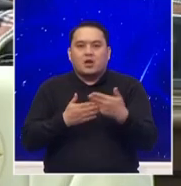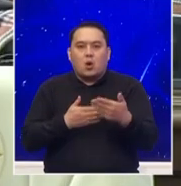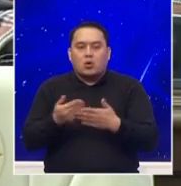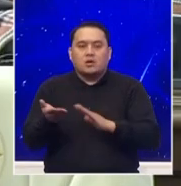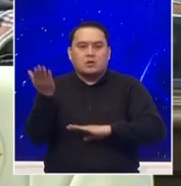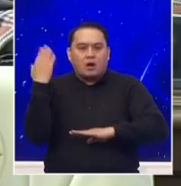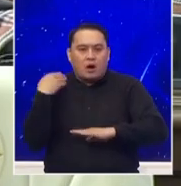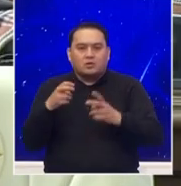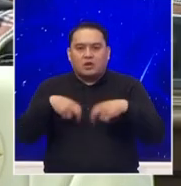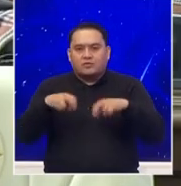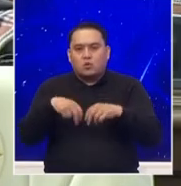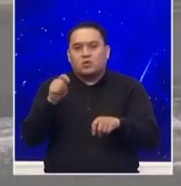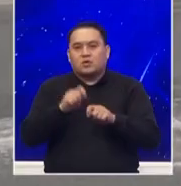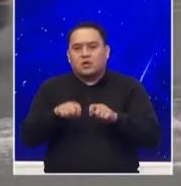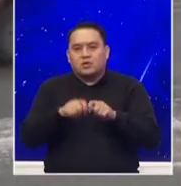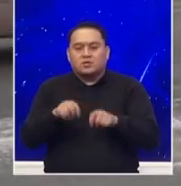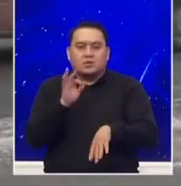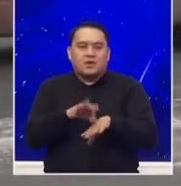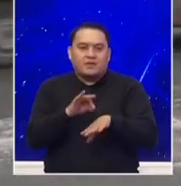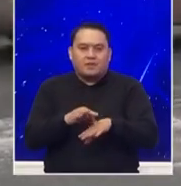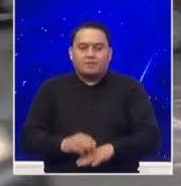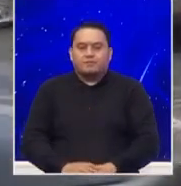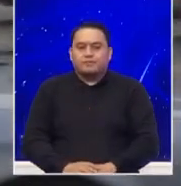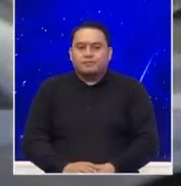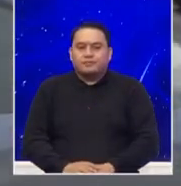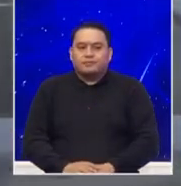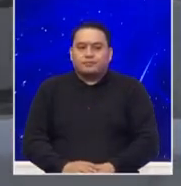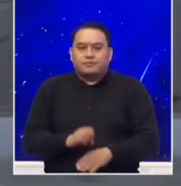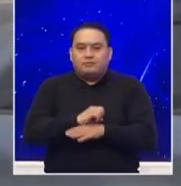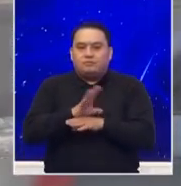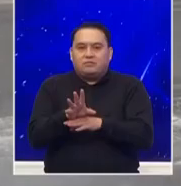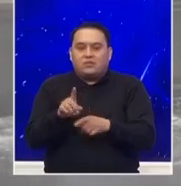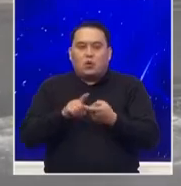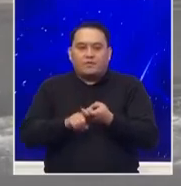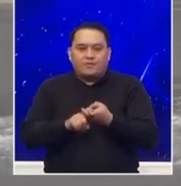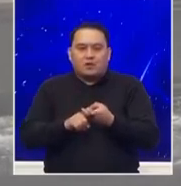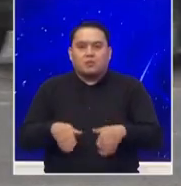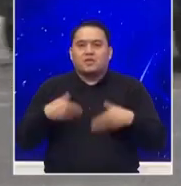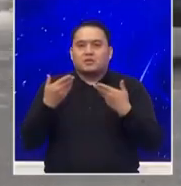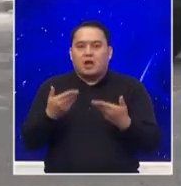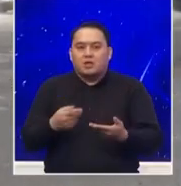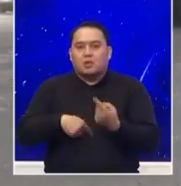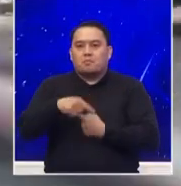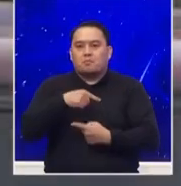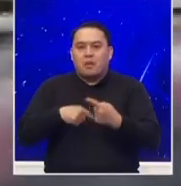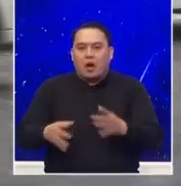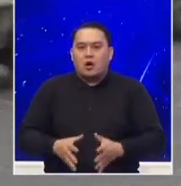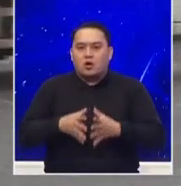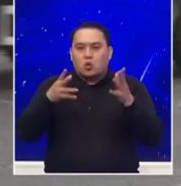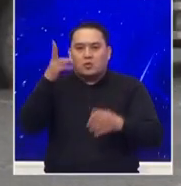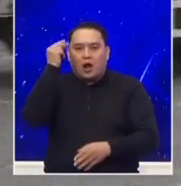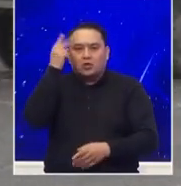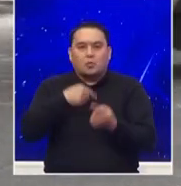ранней диагностике заболеваний. Сильный удар пандемия коронавирусной инфекции нанесла и представителям бизнеса. Огромное